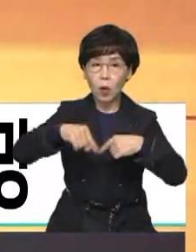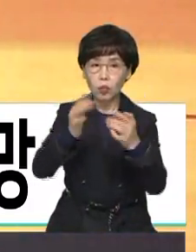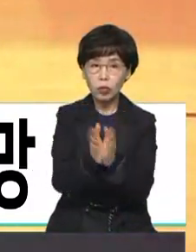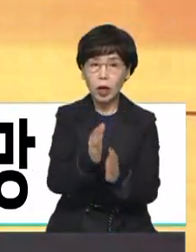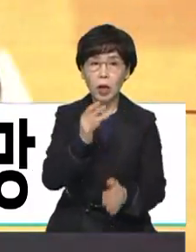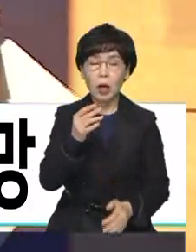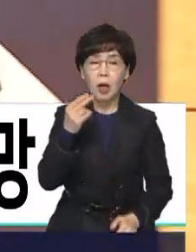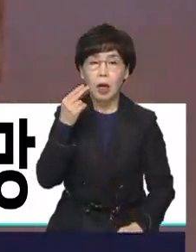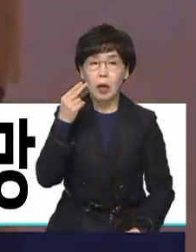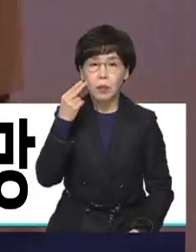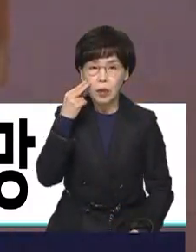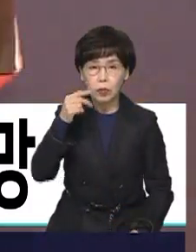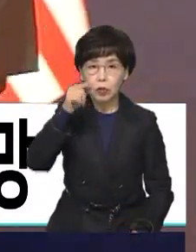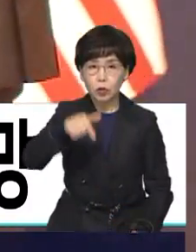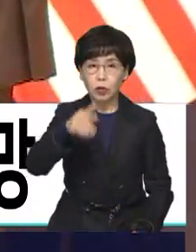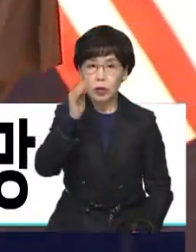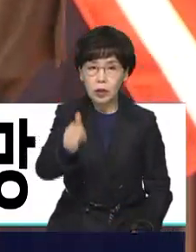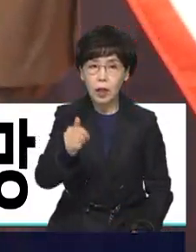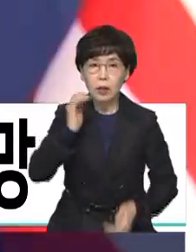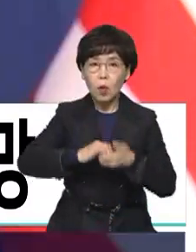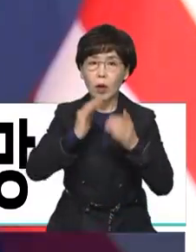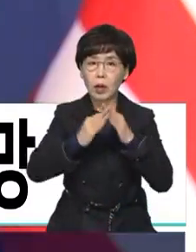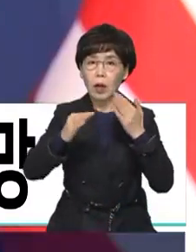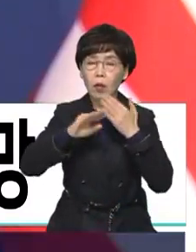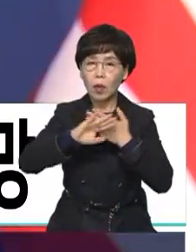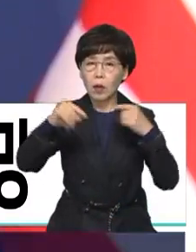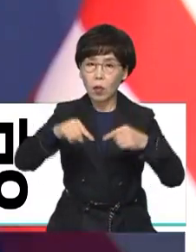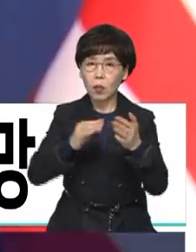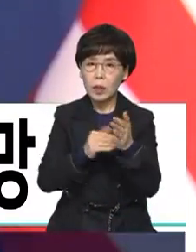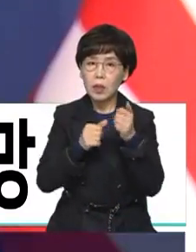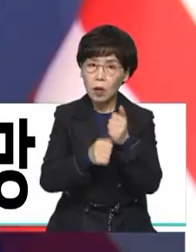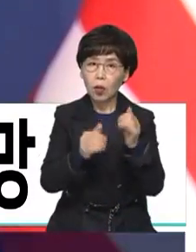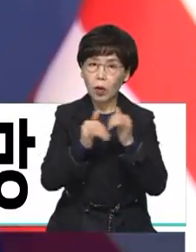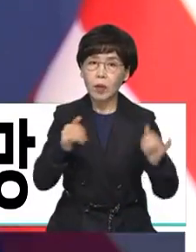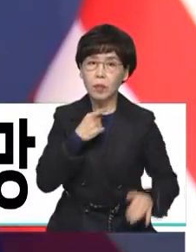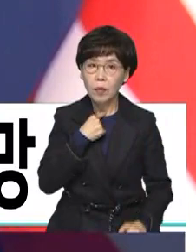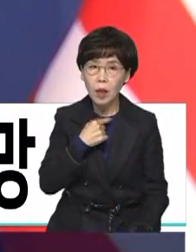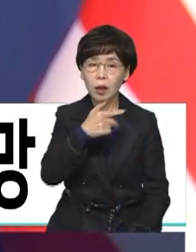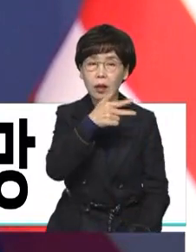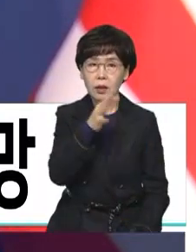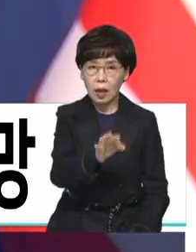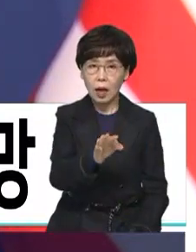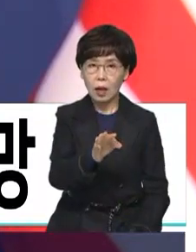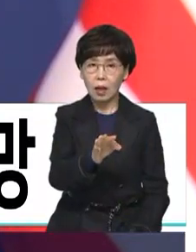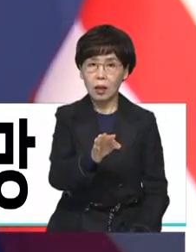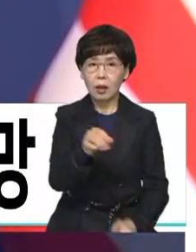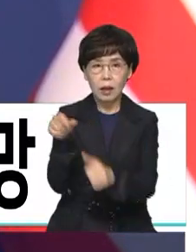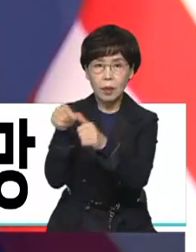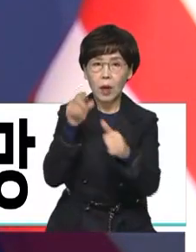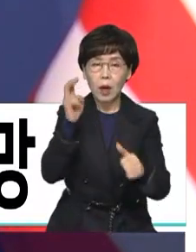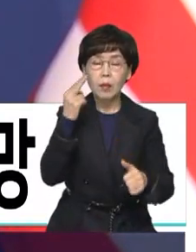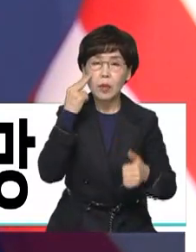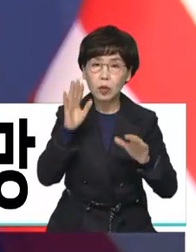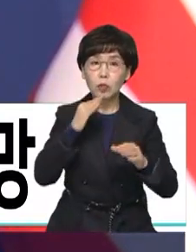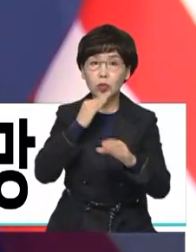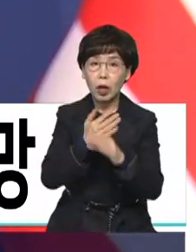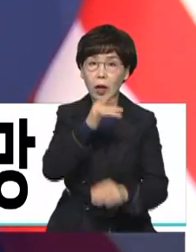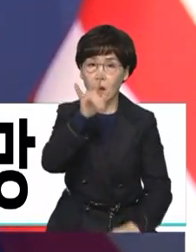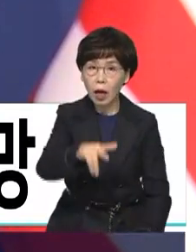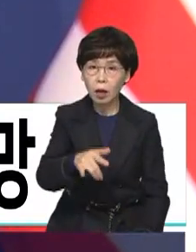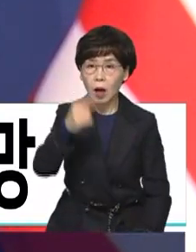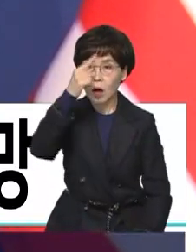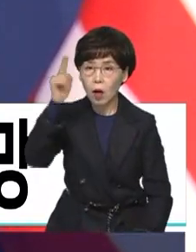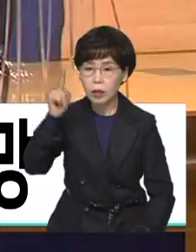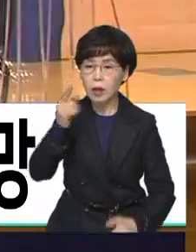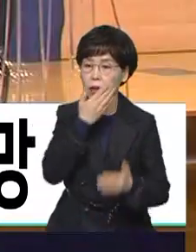비서관 주러시아 대사 등을 지낸 장차관이 임명될 전망입니다 장관은 미국과 북핵 러시아 등 주요